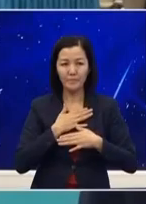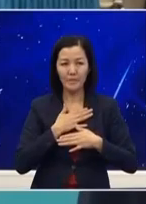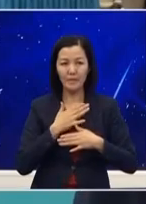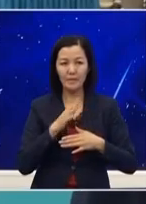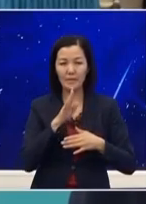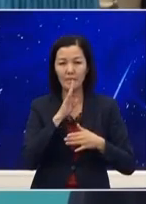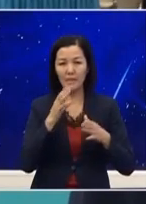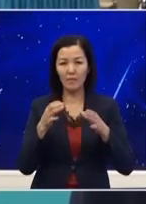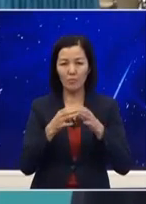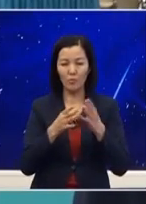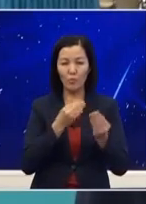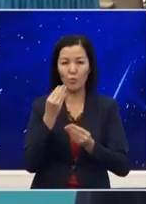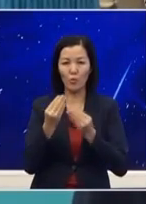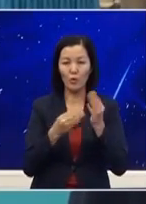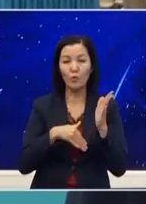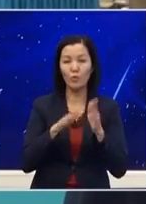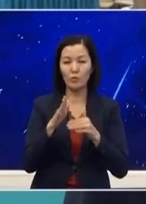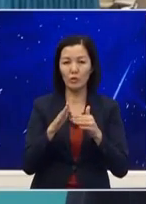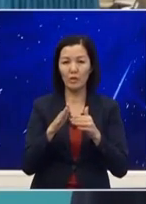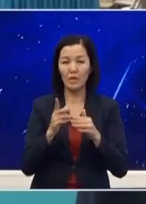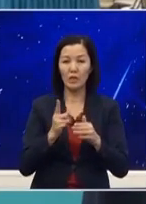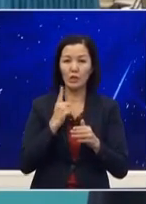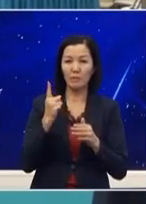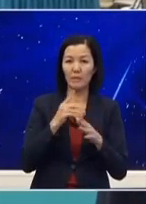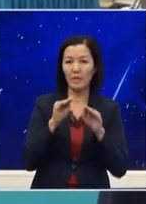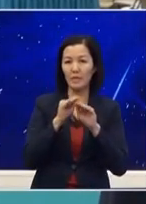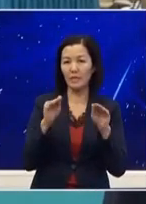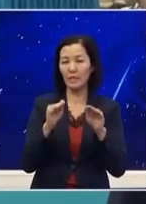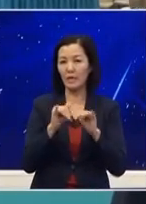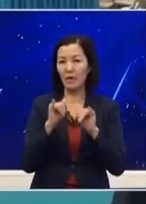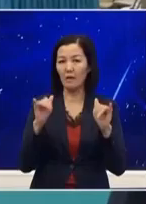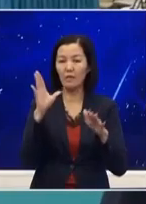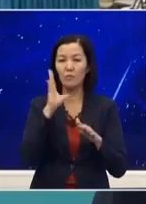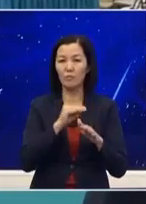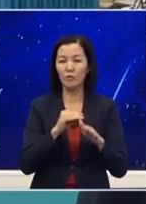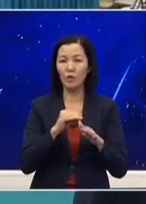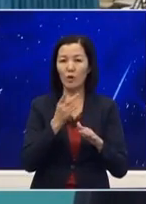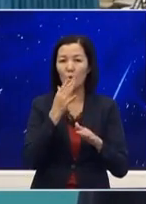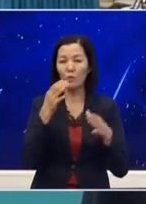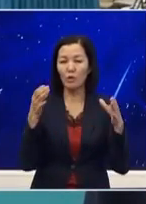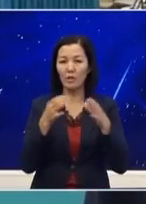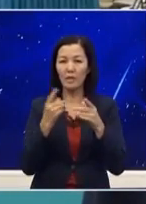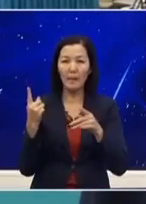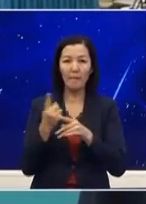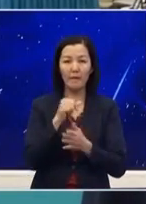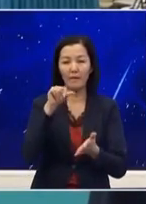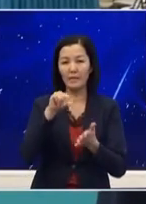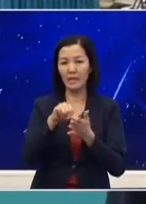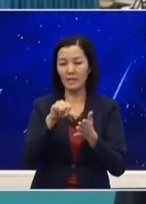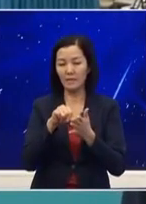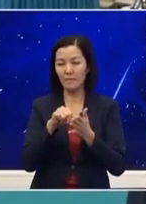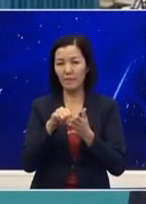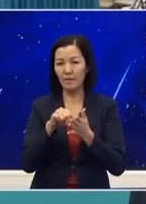біздің қыздар жақсы ойнап жатыр. Күннен күнге өзінің деңгейін өсіріп, осы ұлттық лигада тәжірибелі